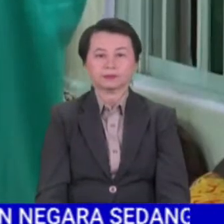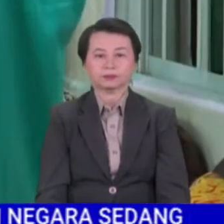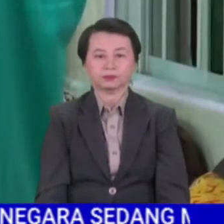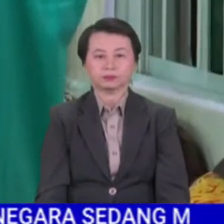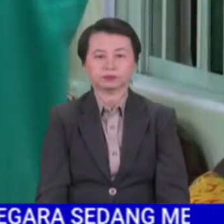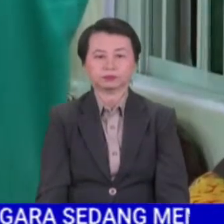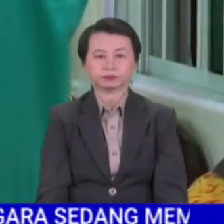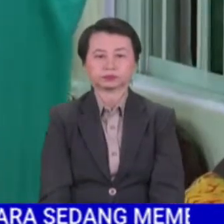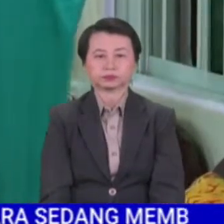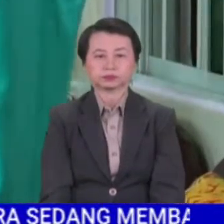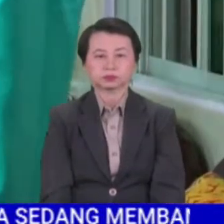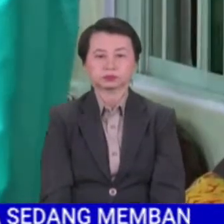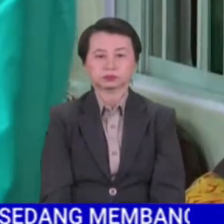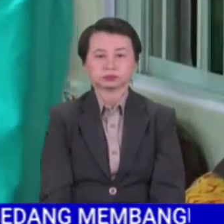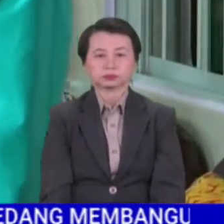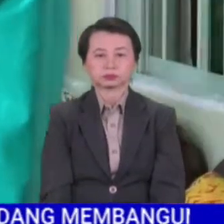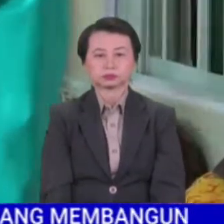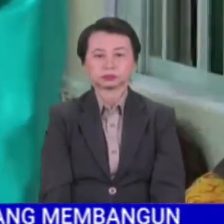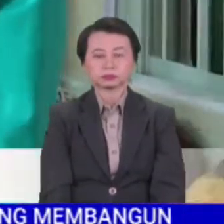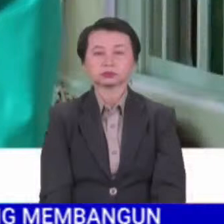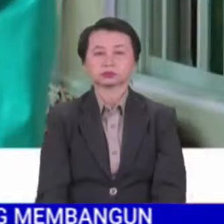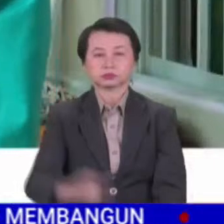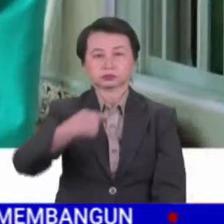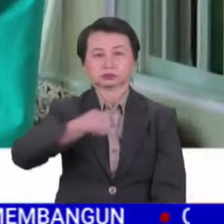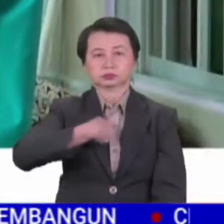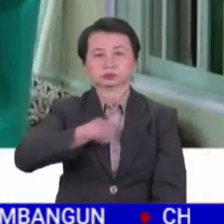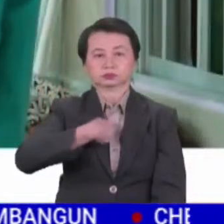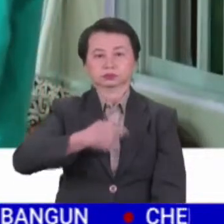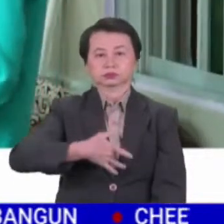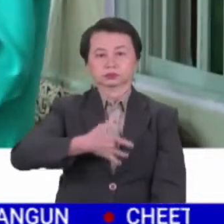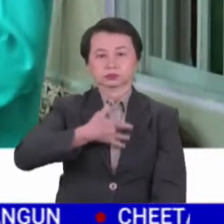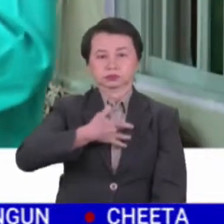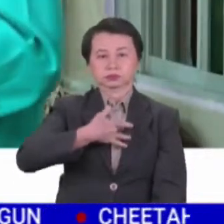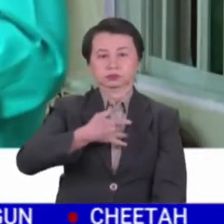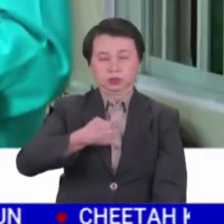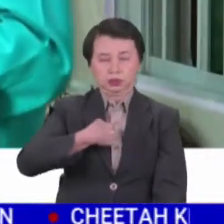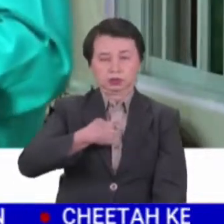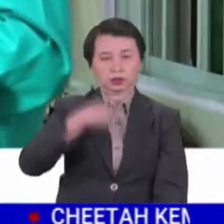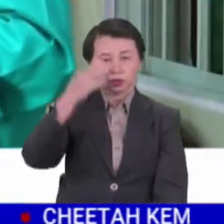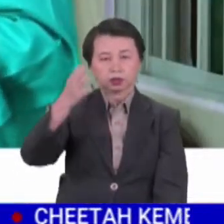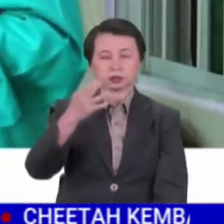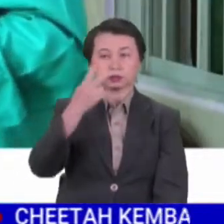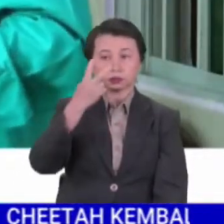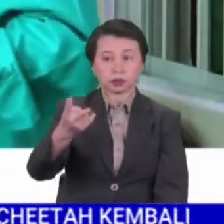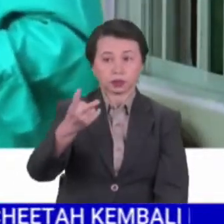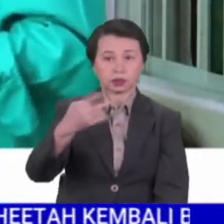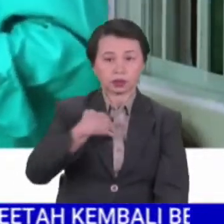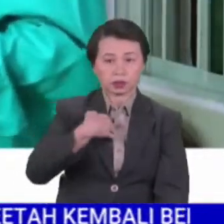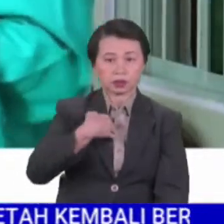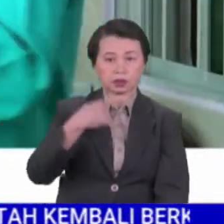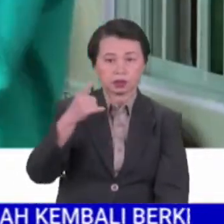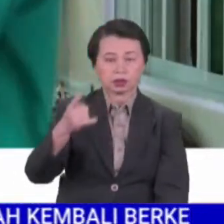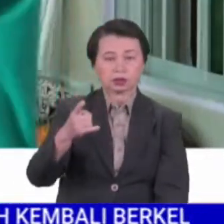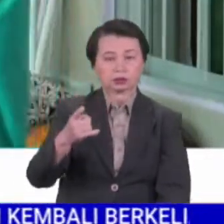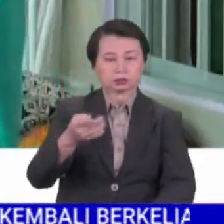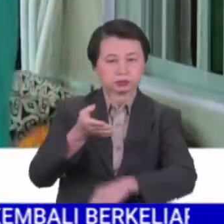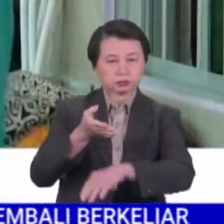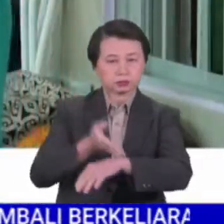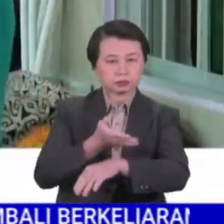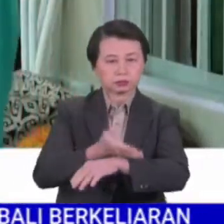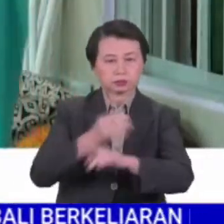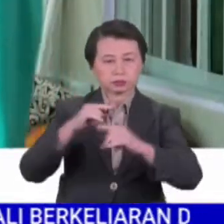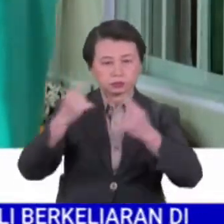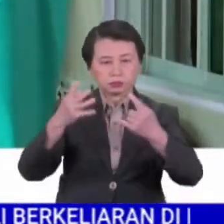sangat penting. Jadi saya rasa hari ini saya dah tengok sudah ada di Sabah, dan kalau